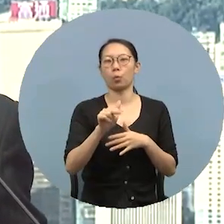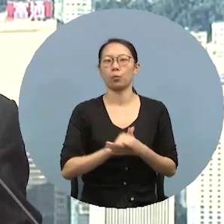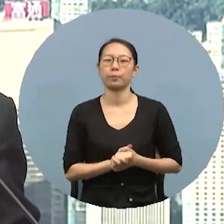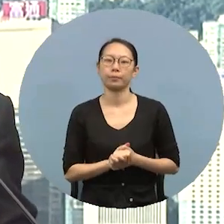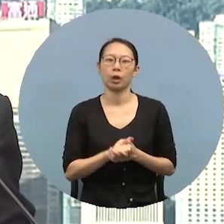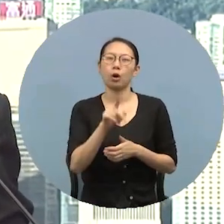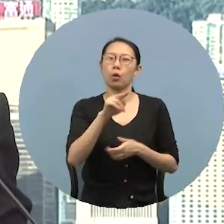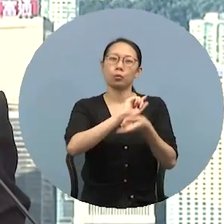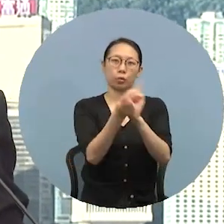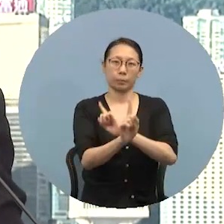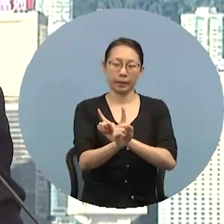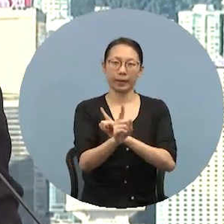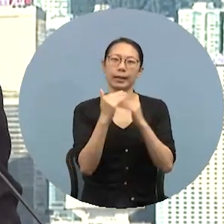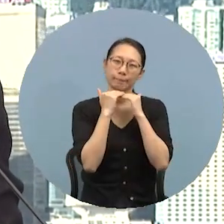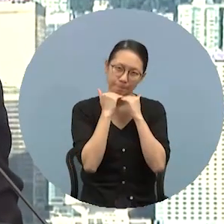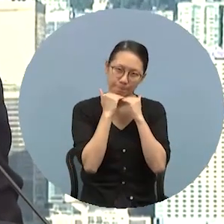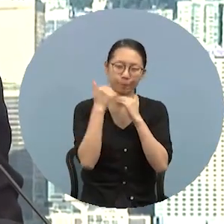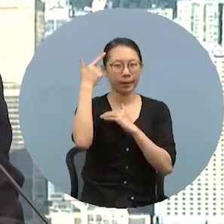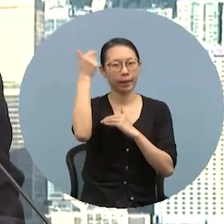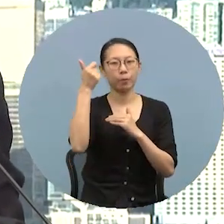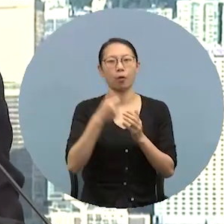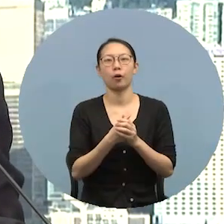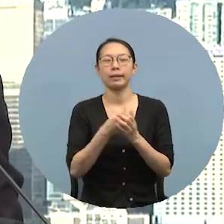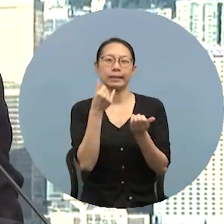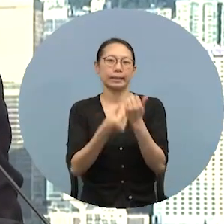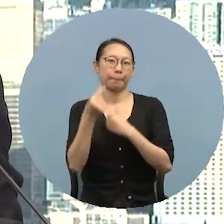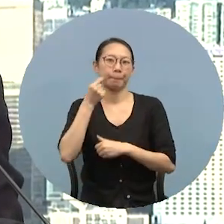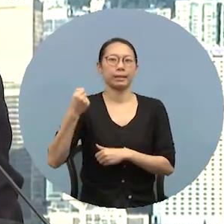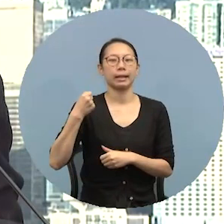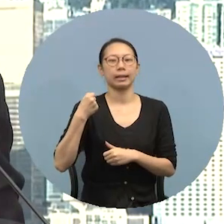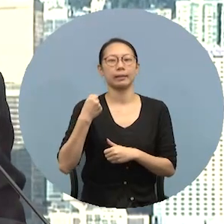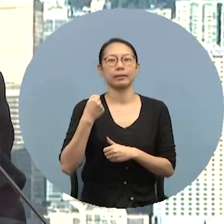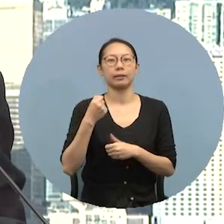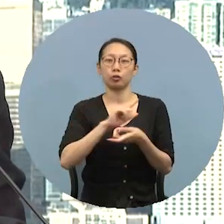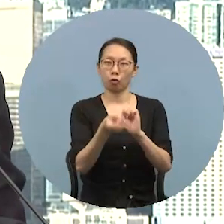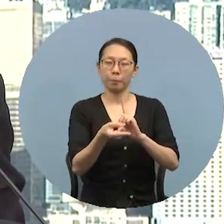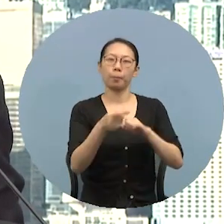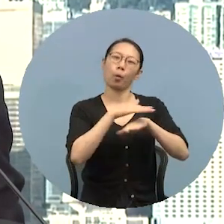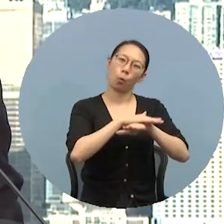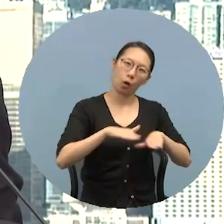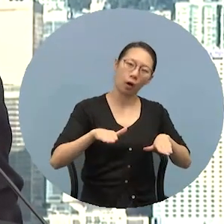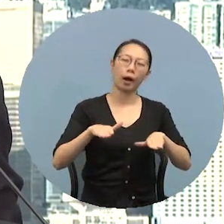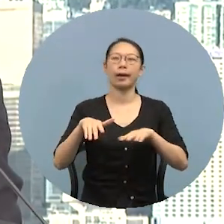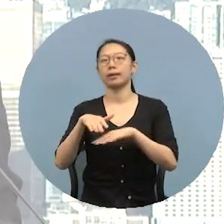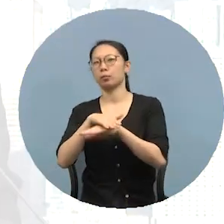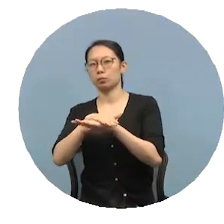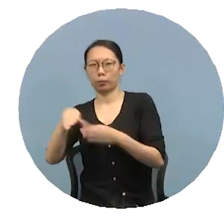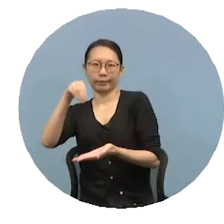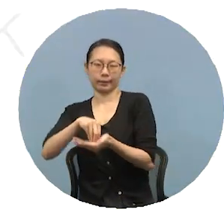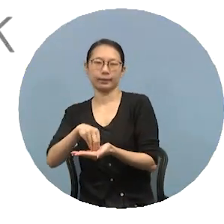表希望，代表生命力，亦都是代表是和諧穩定。